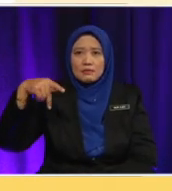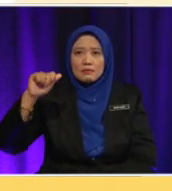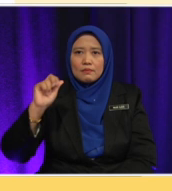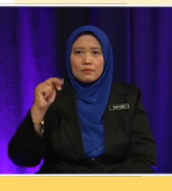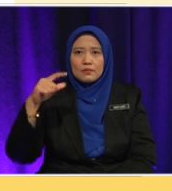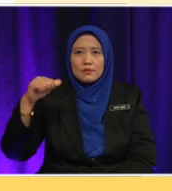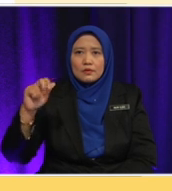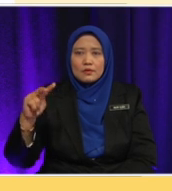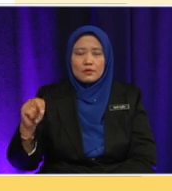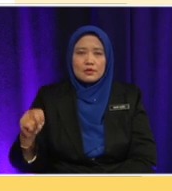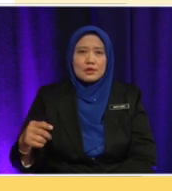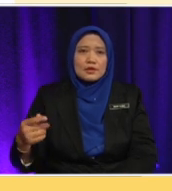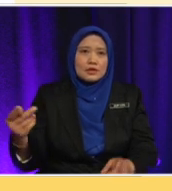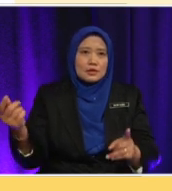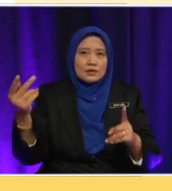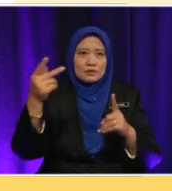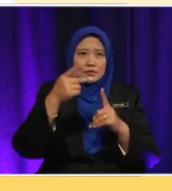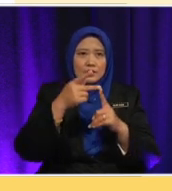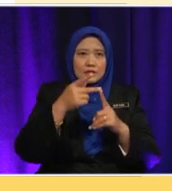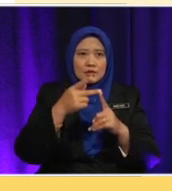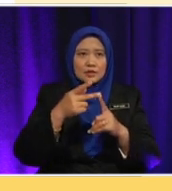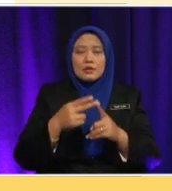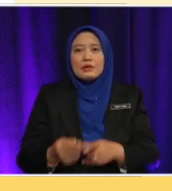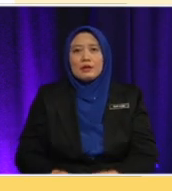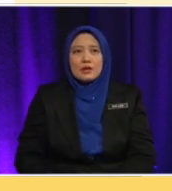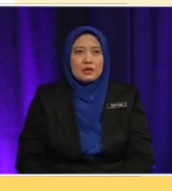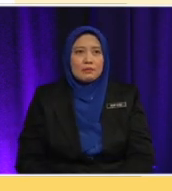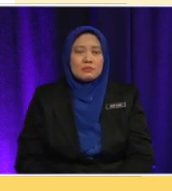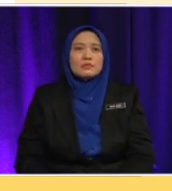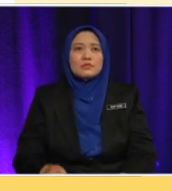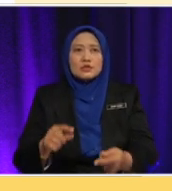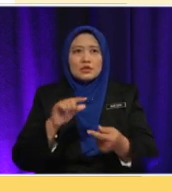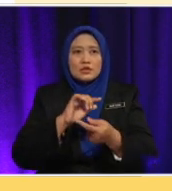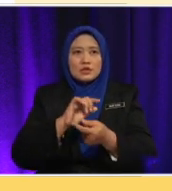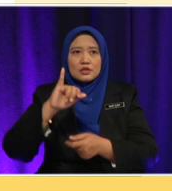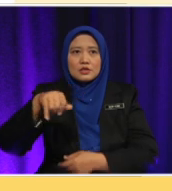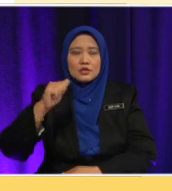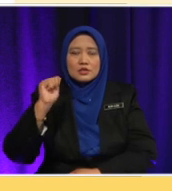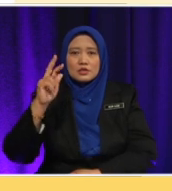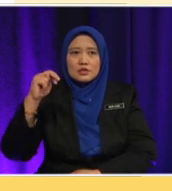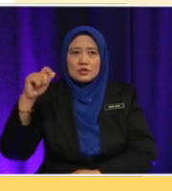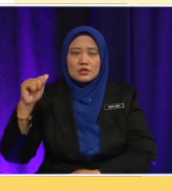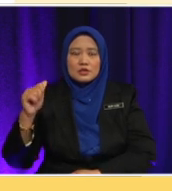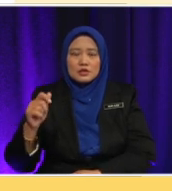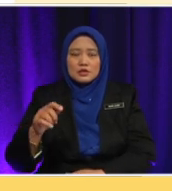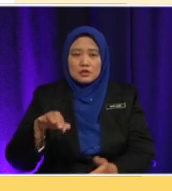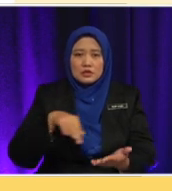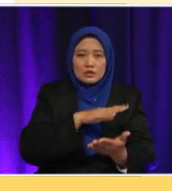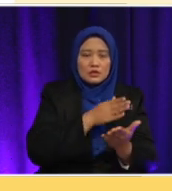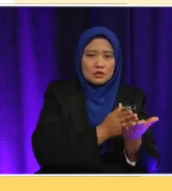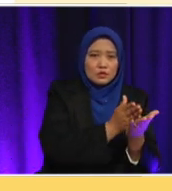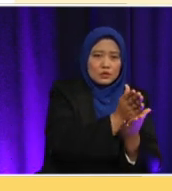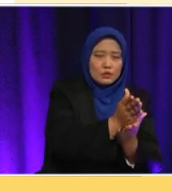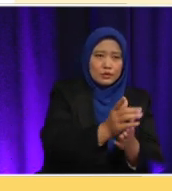bencana pengubah Oke turbin apa di turbin Ayo lalu sini putarkan turbin